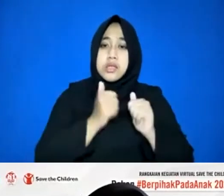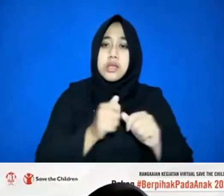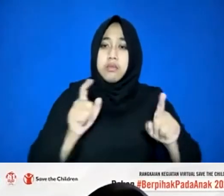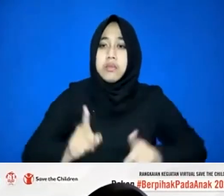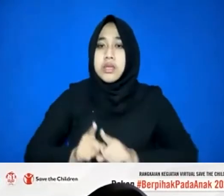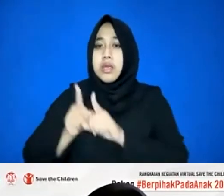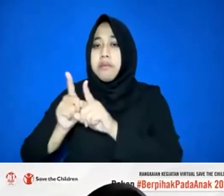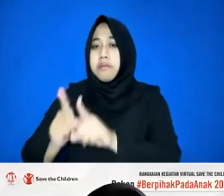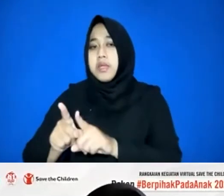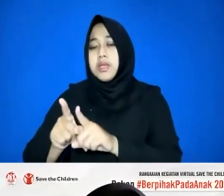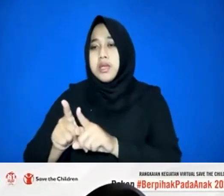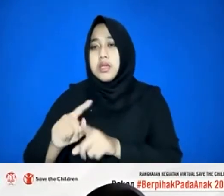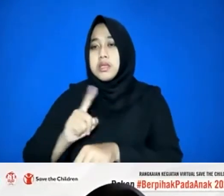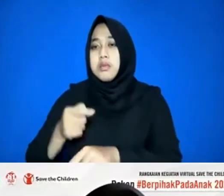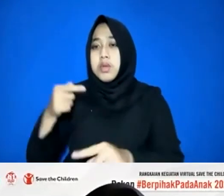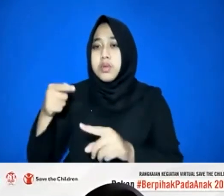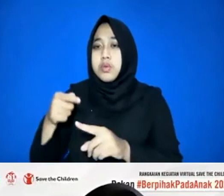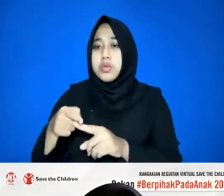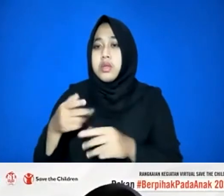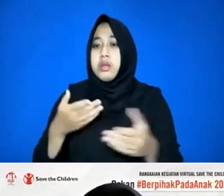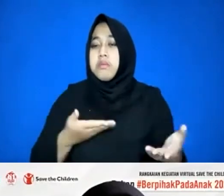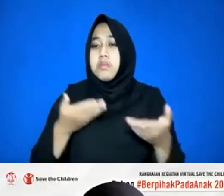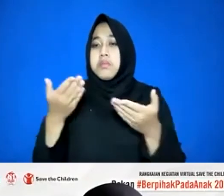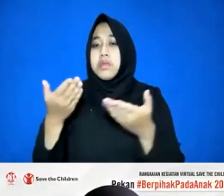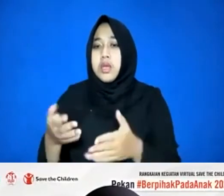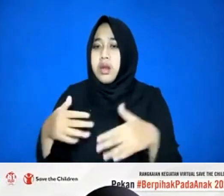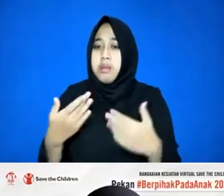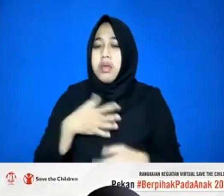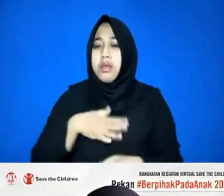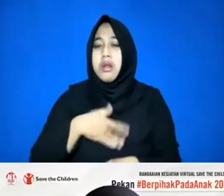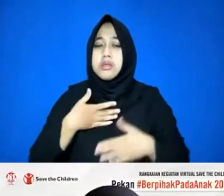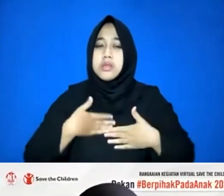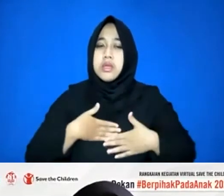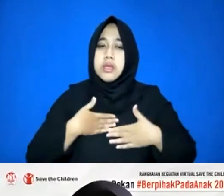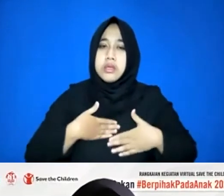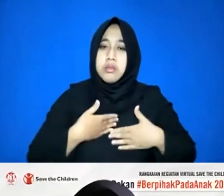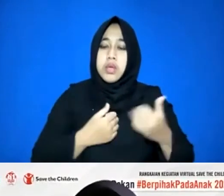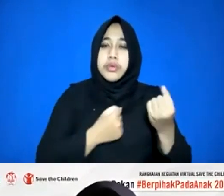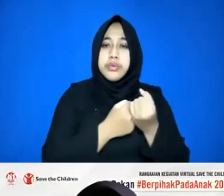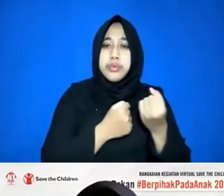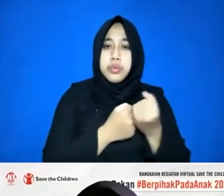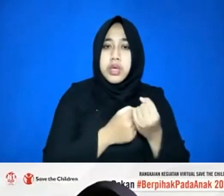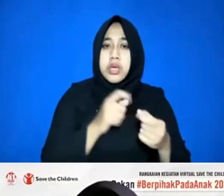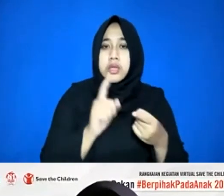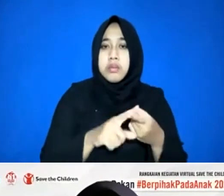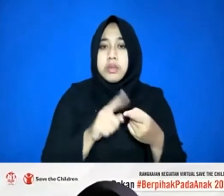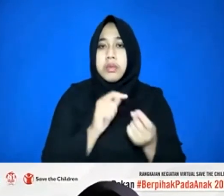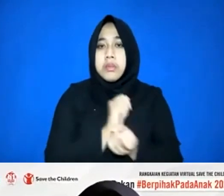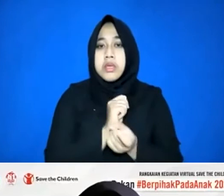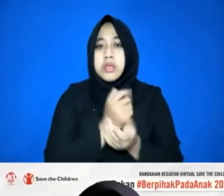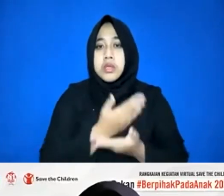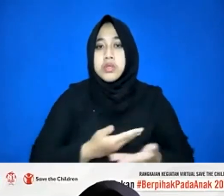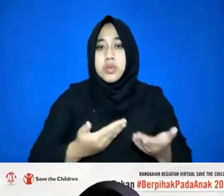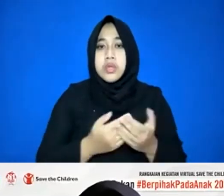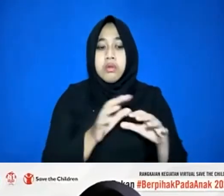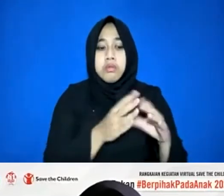ketika nanti sampai itu sudah memberikan rasa nyaman, bentuk dukungan kepada teman-teman pekerja sosial. Bentuk suportif